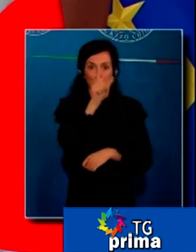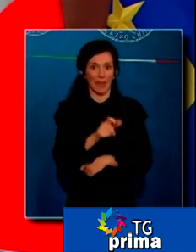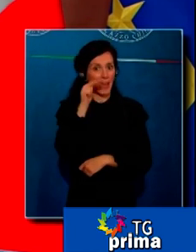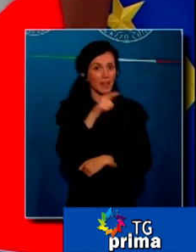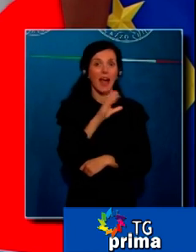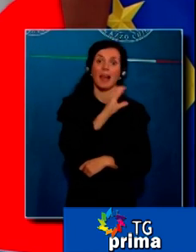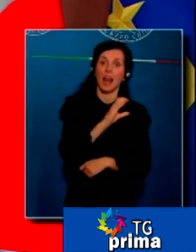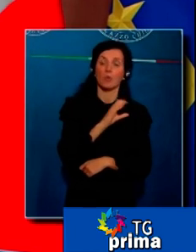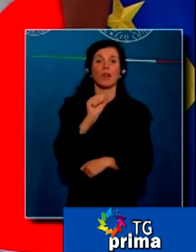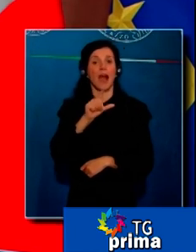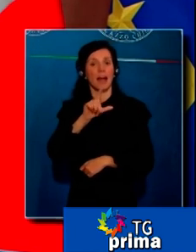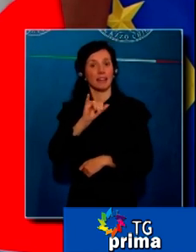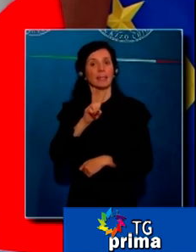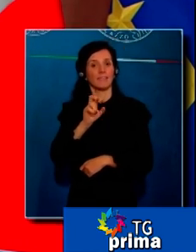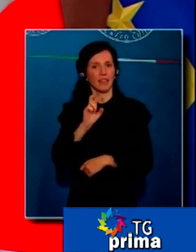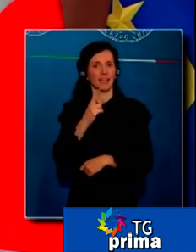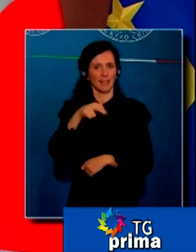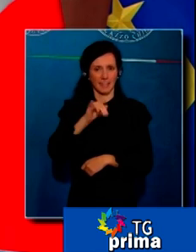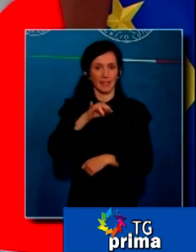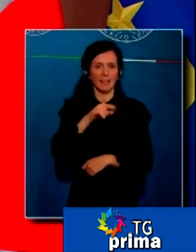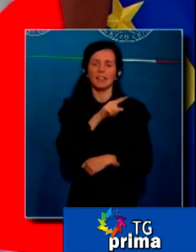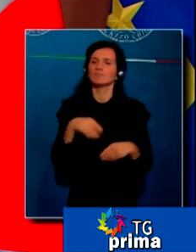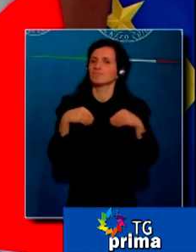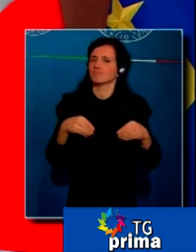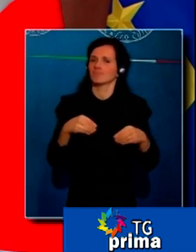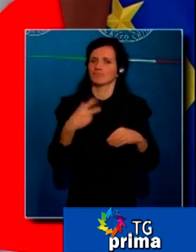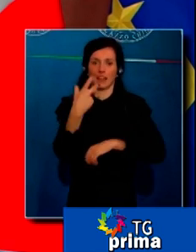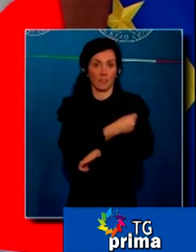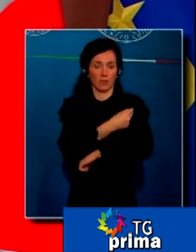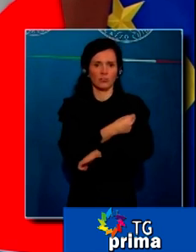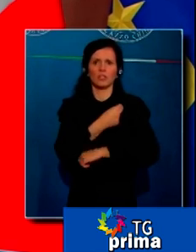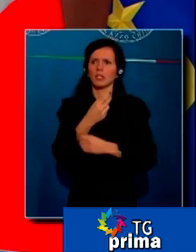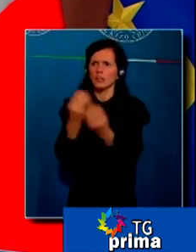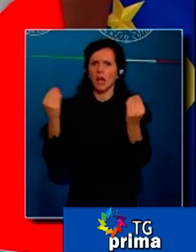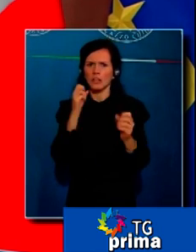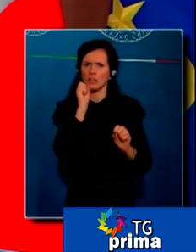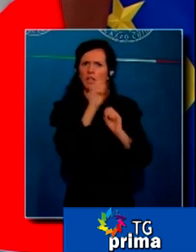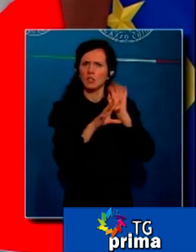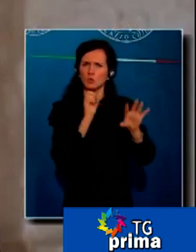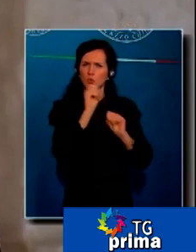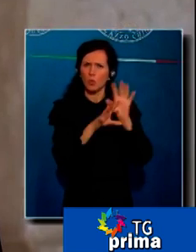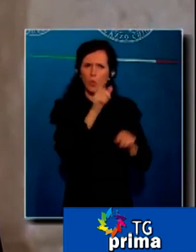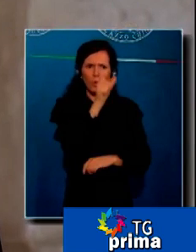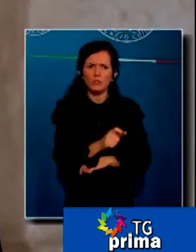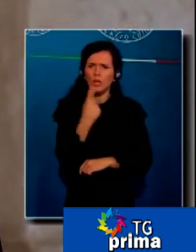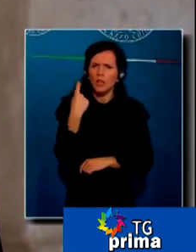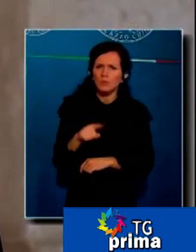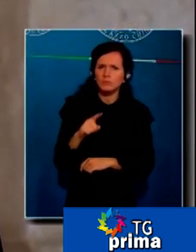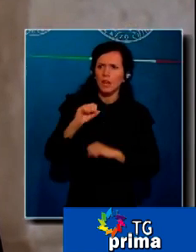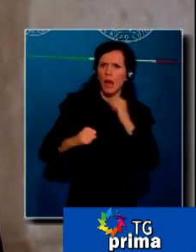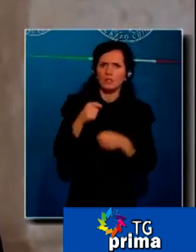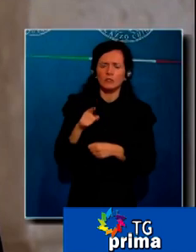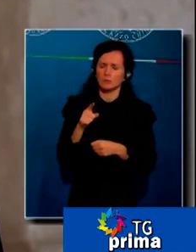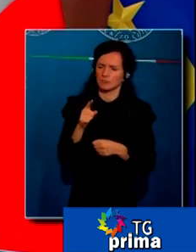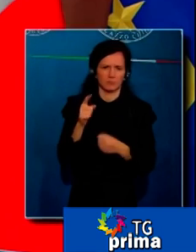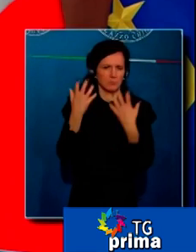sottoposta al vaccino ed è stata insultata. È una cosa inaccettabile. È una cosa